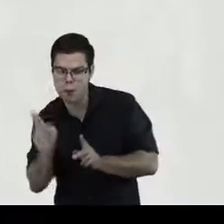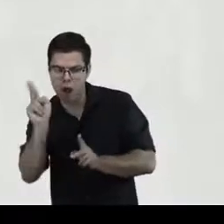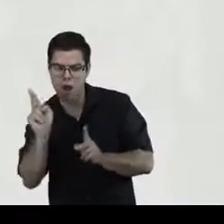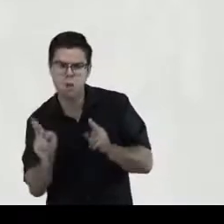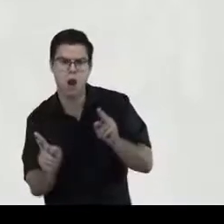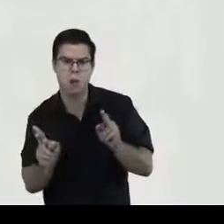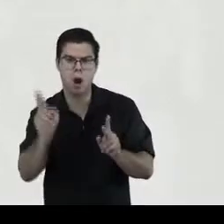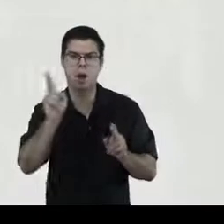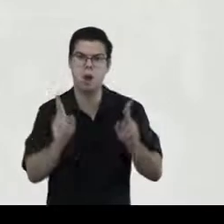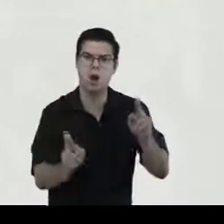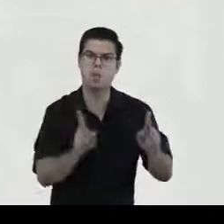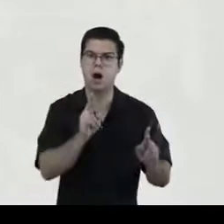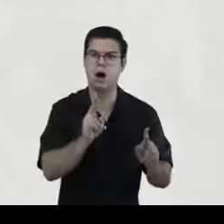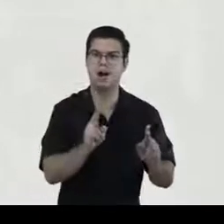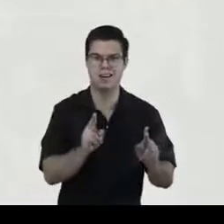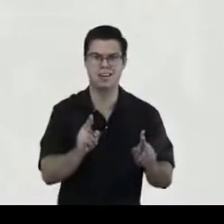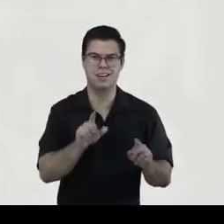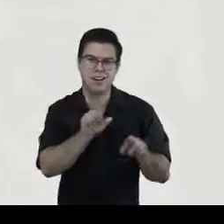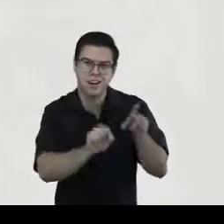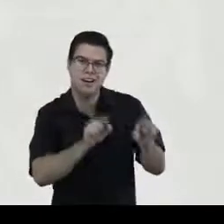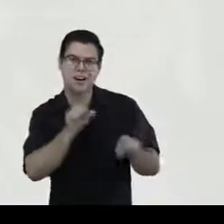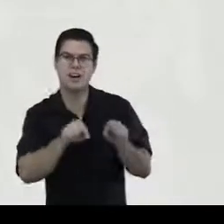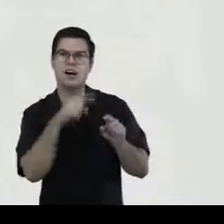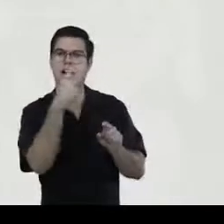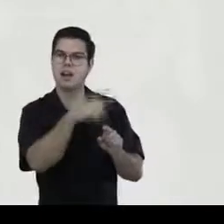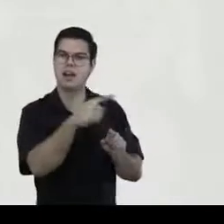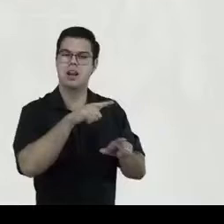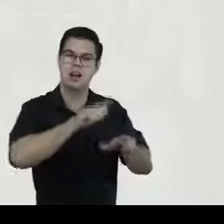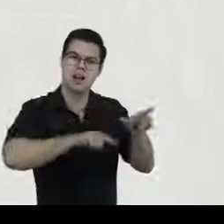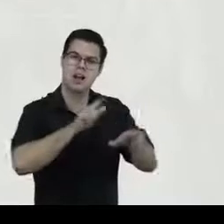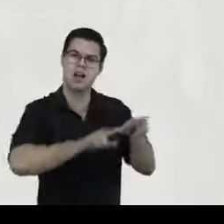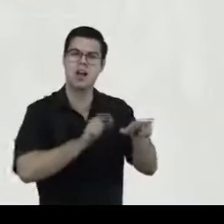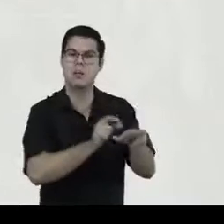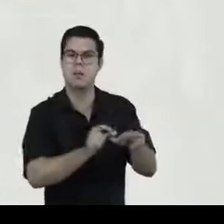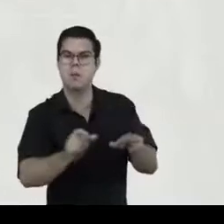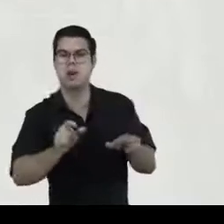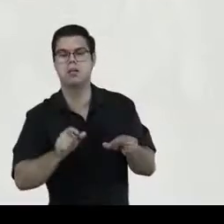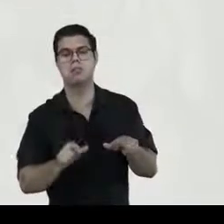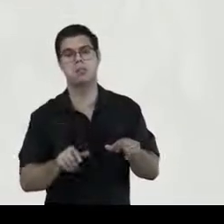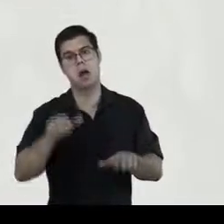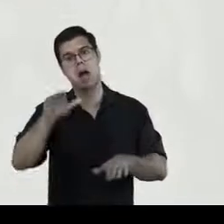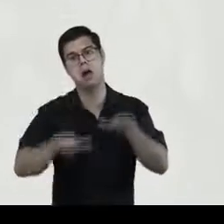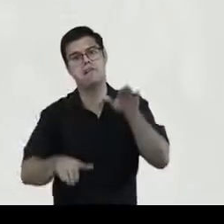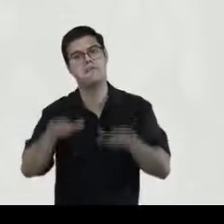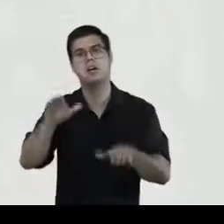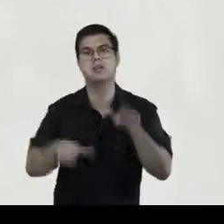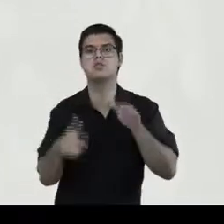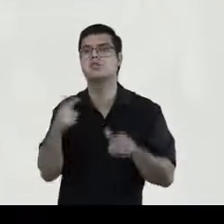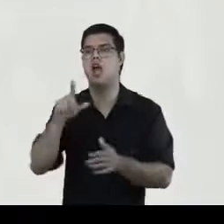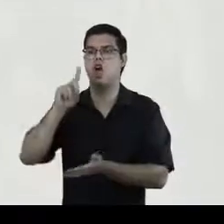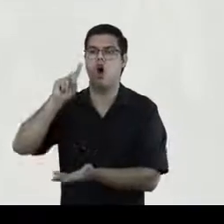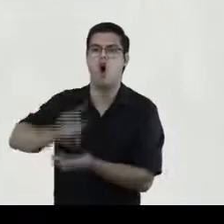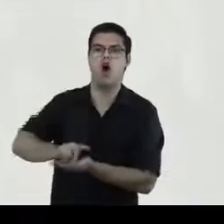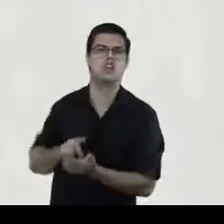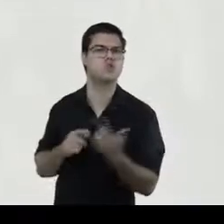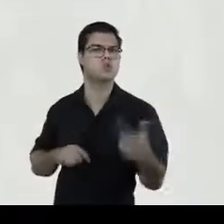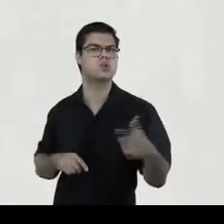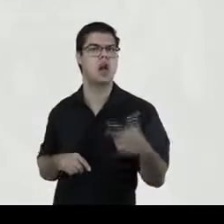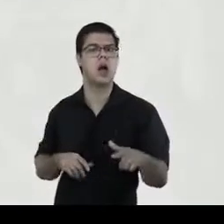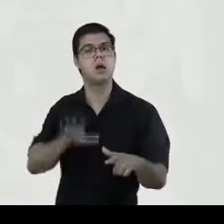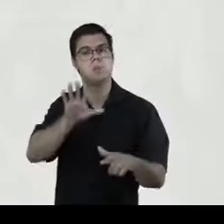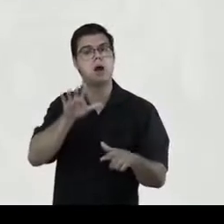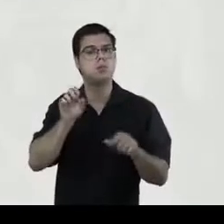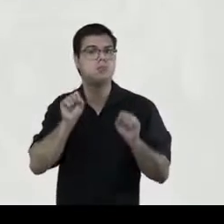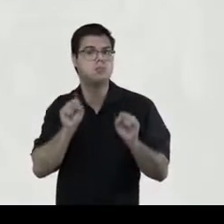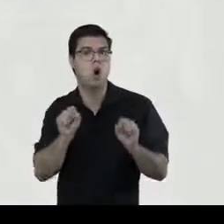extrahieren. So kann man, auch wenn man nicht am Original sitzt, noch abgleichen, ob das, was man da als